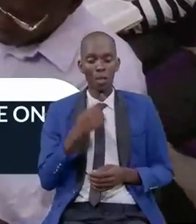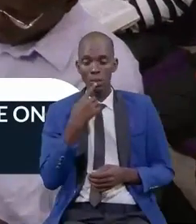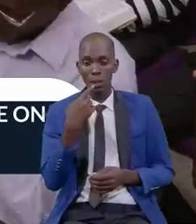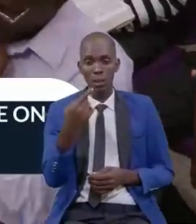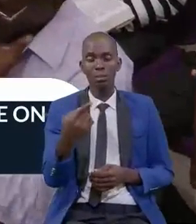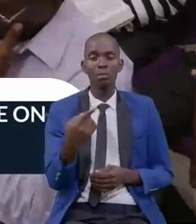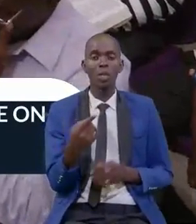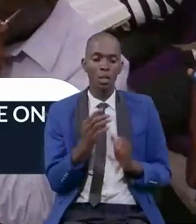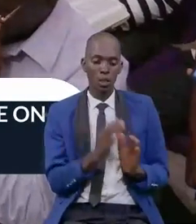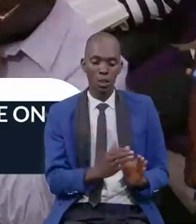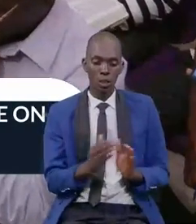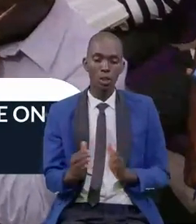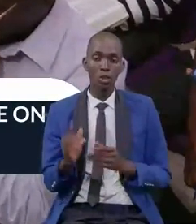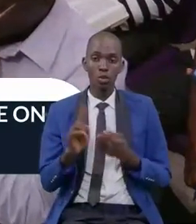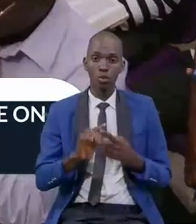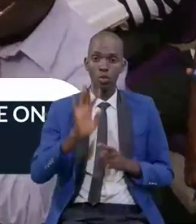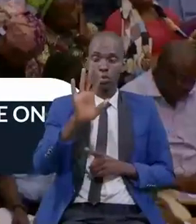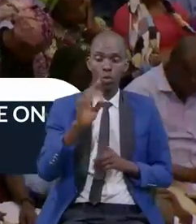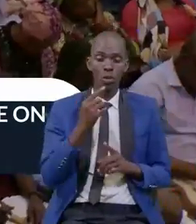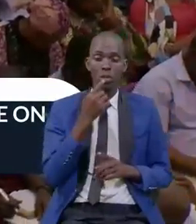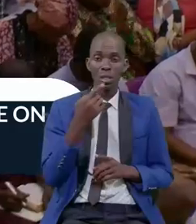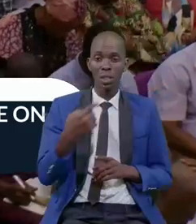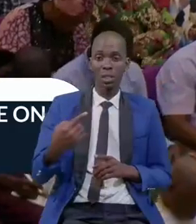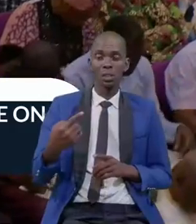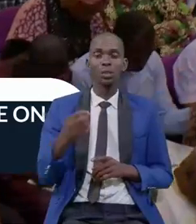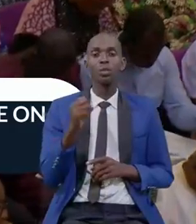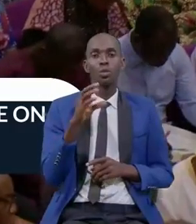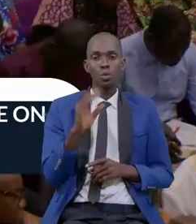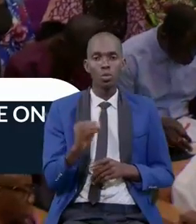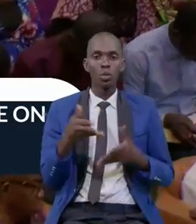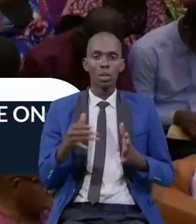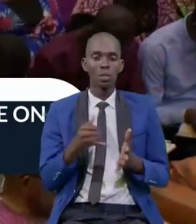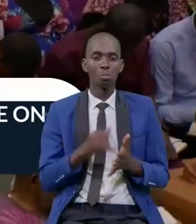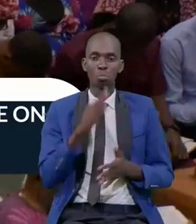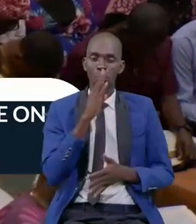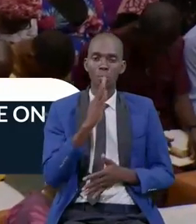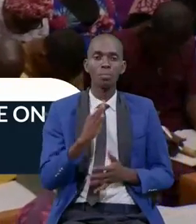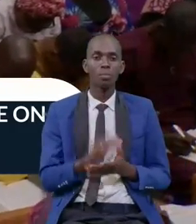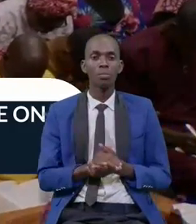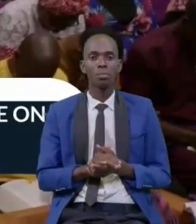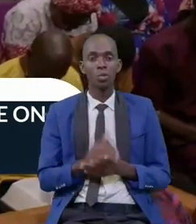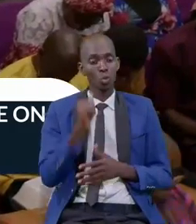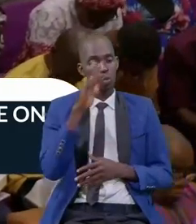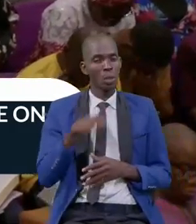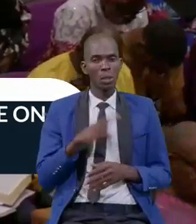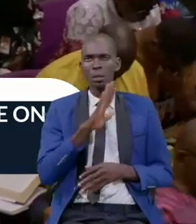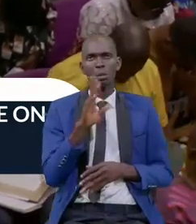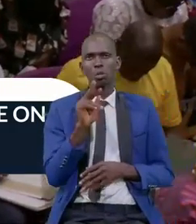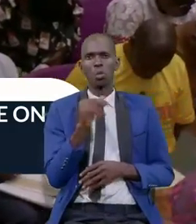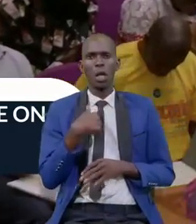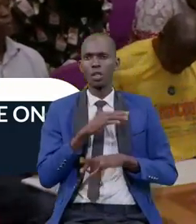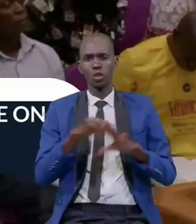21, elle répondit, qu'il en soit selon vos paroles. Ouais, elle n'a pas dit que